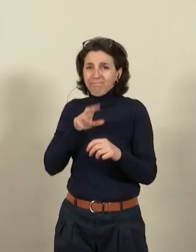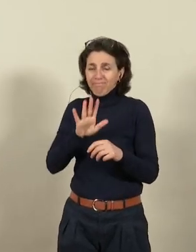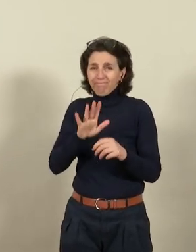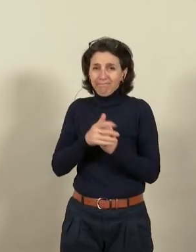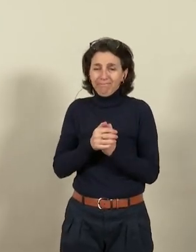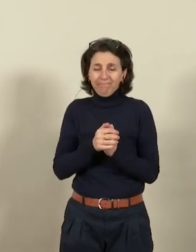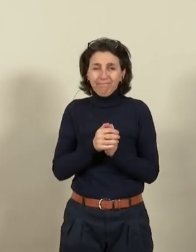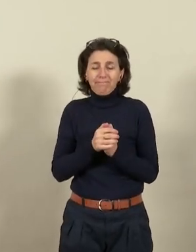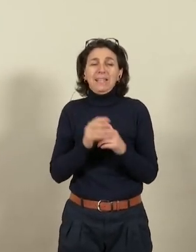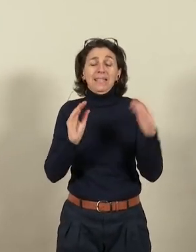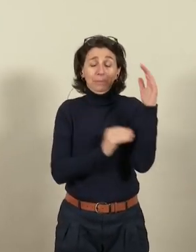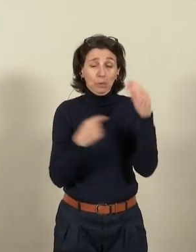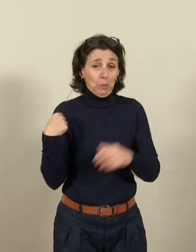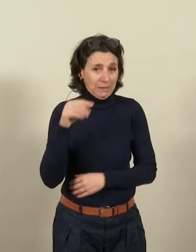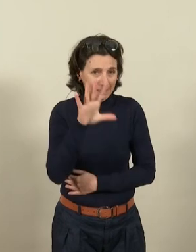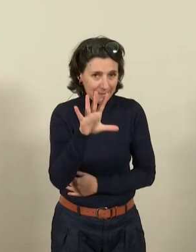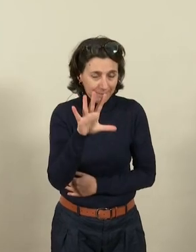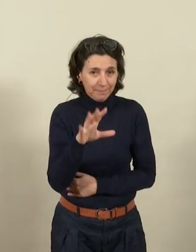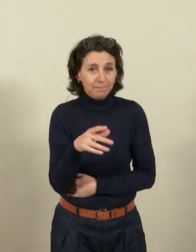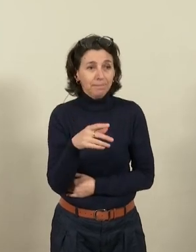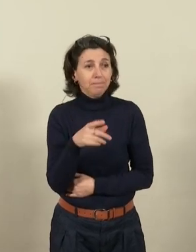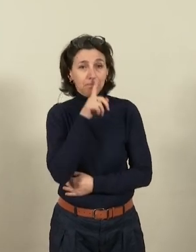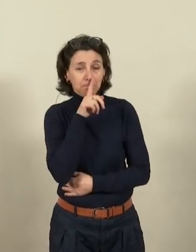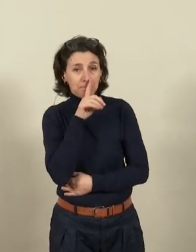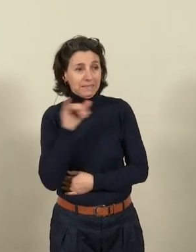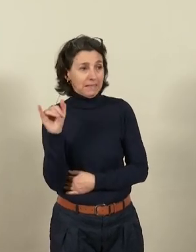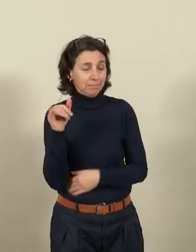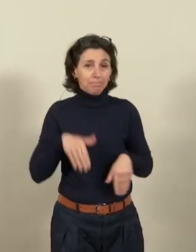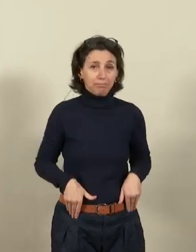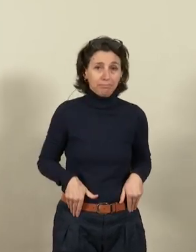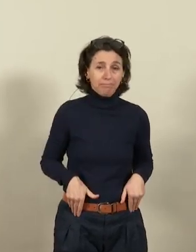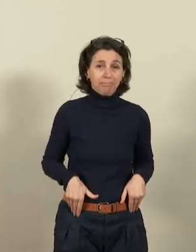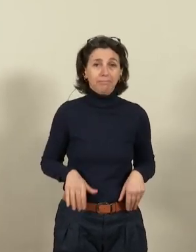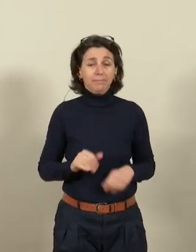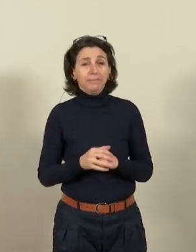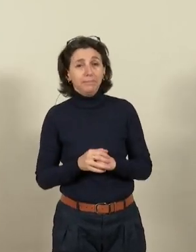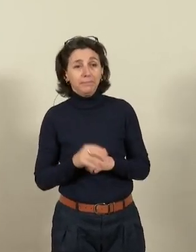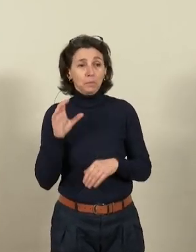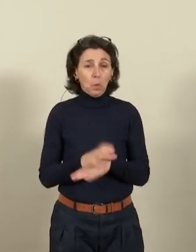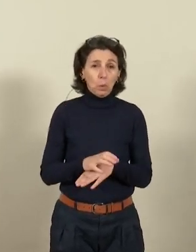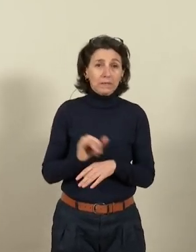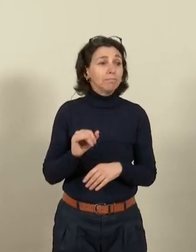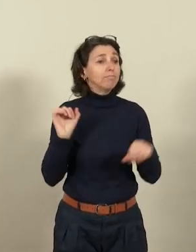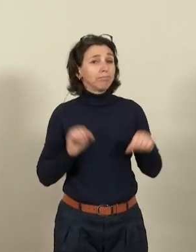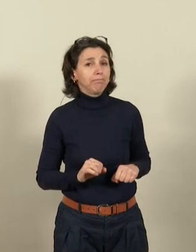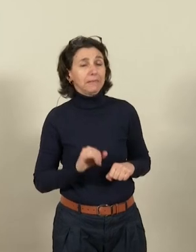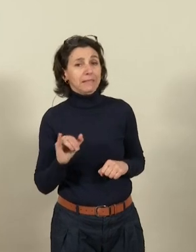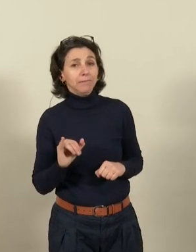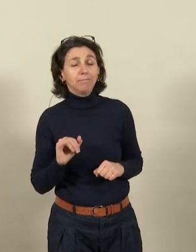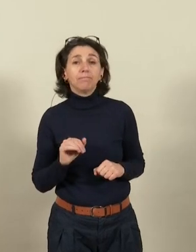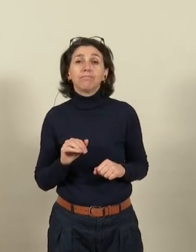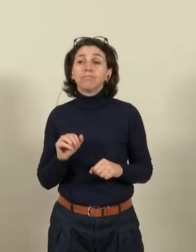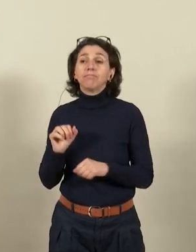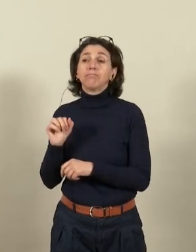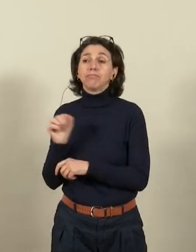passons sur la délibération numéro 5 qui ne prend pas part au vote qui s'abstient qui vote contre qui vote pour unanimité